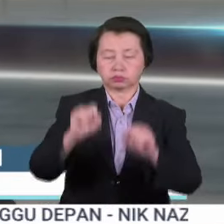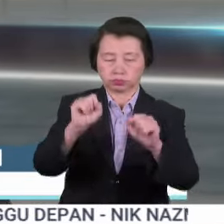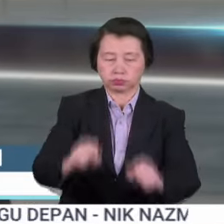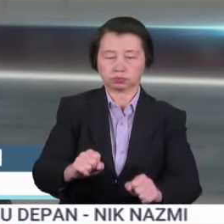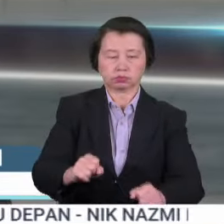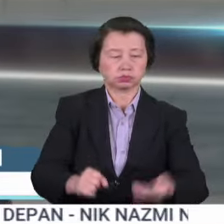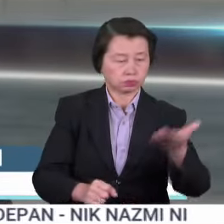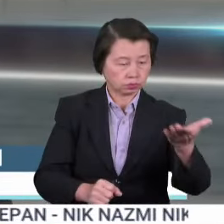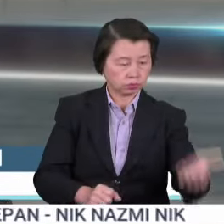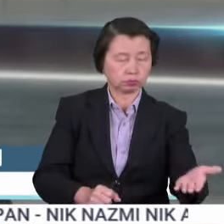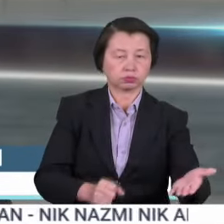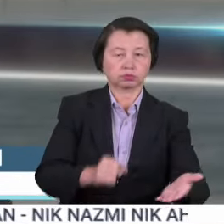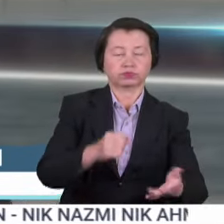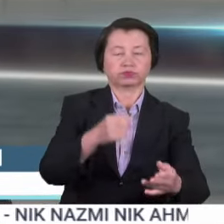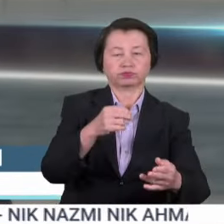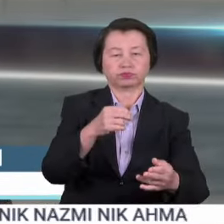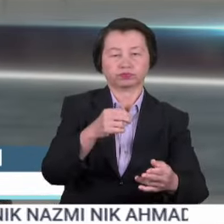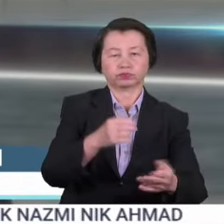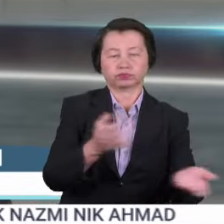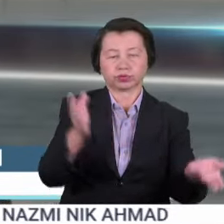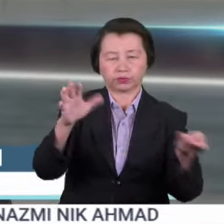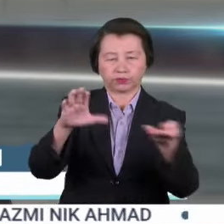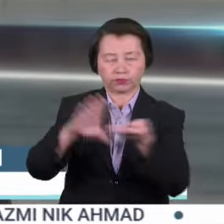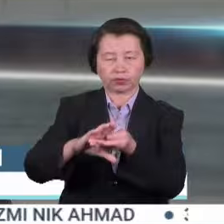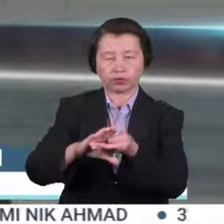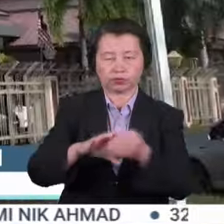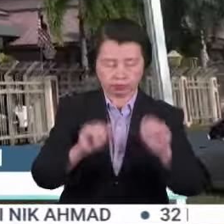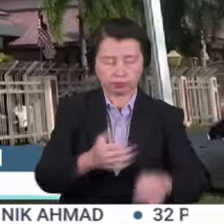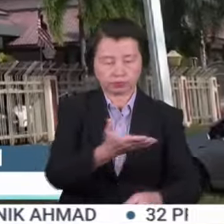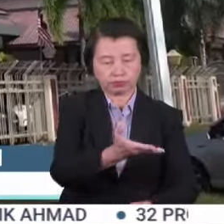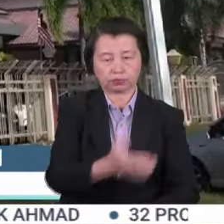membenarkan petisyen pilihan raya difailkan.